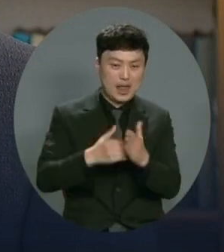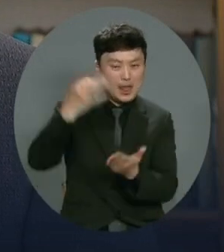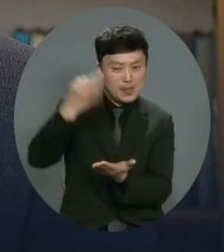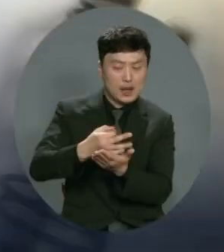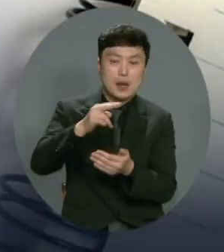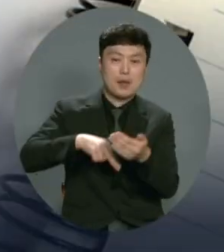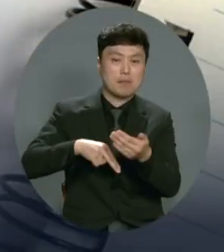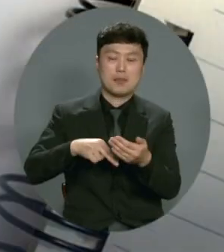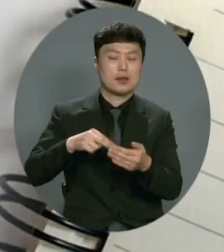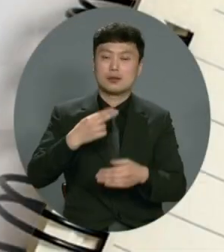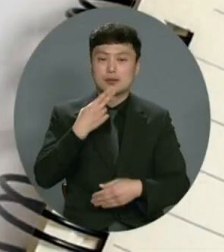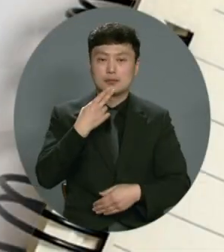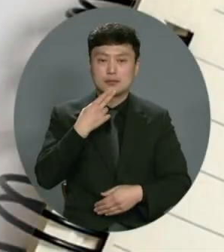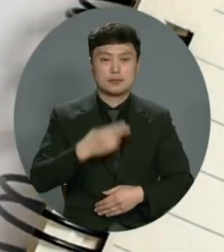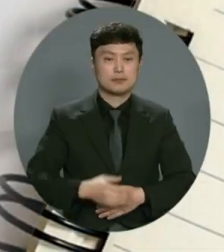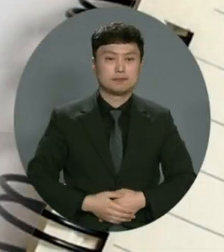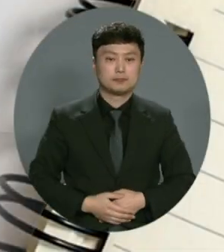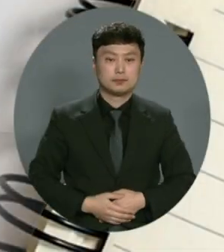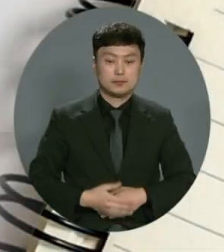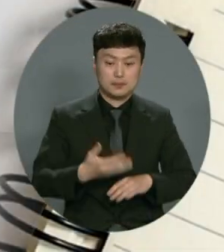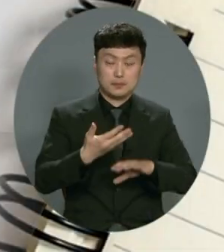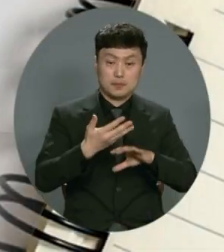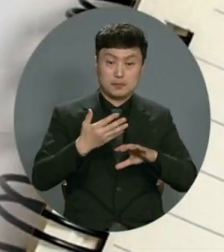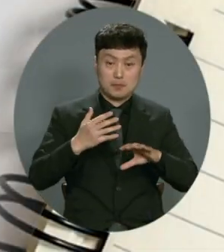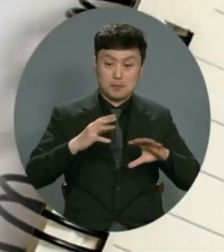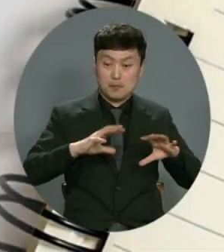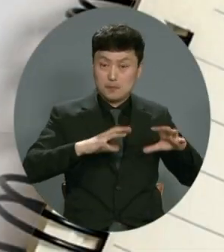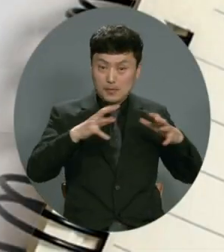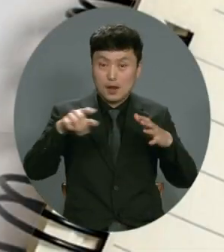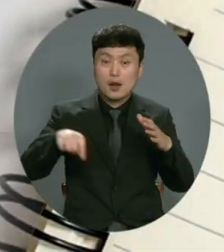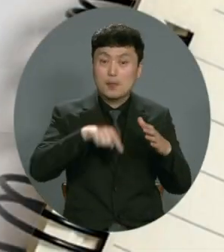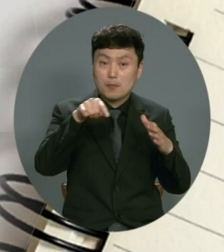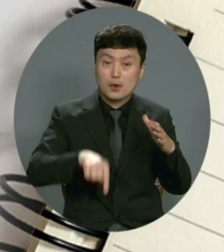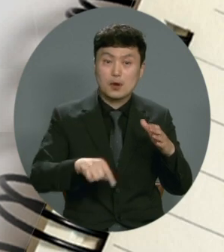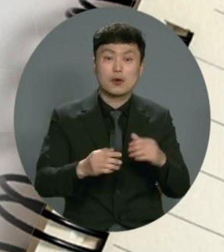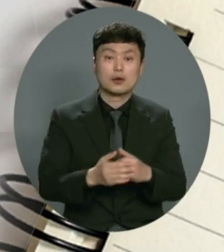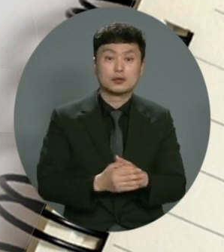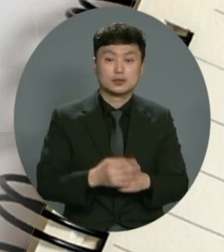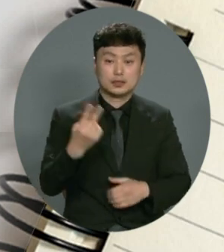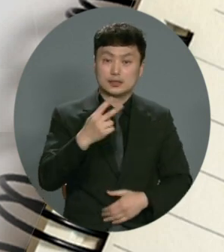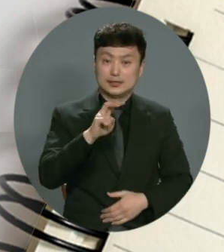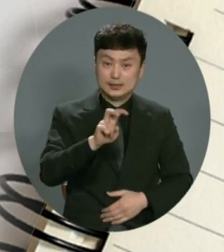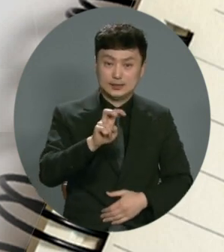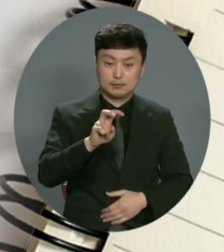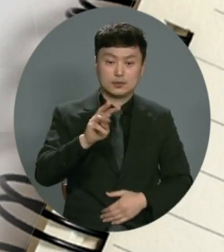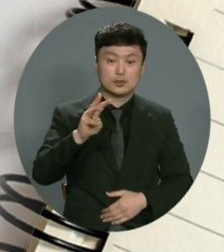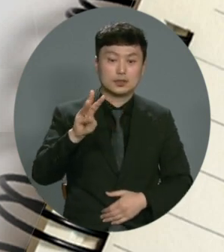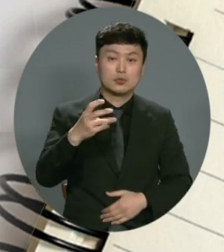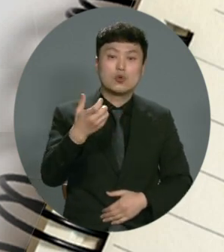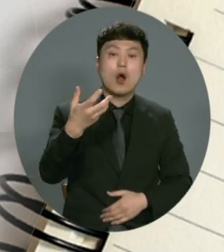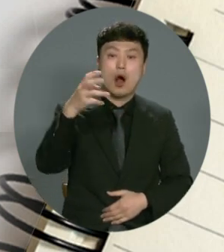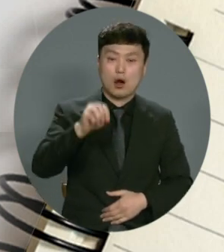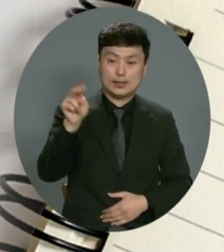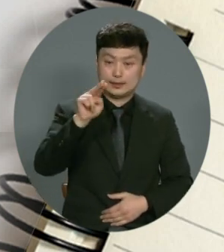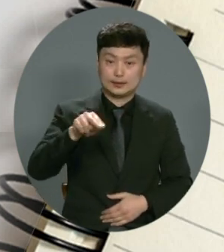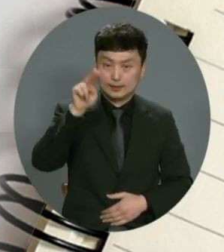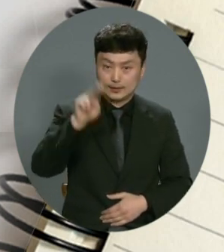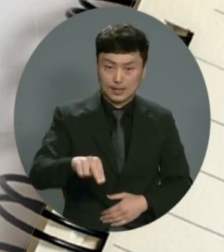하지 않을 것입니다. 전 세계적으로 치과용 임플란트 시장은 2020년 36억 달러